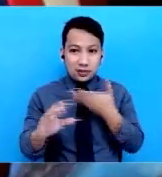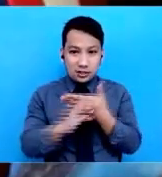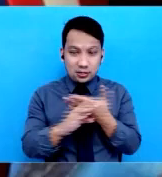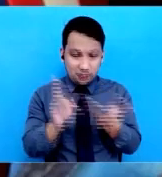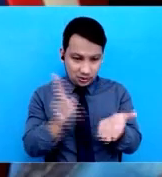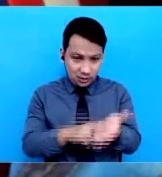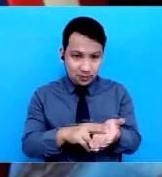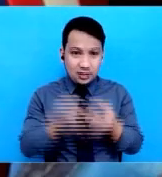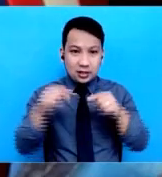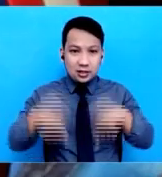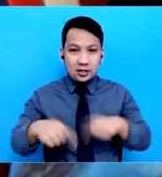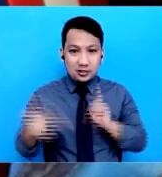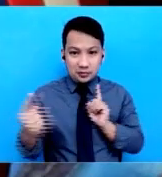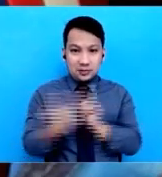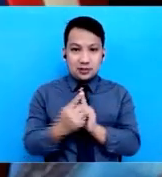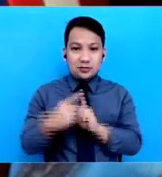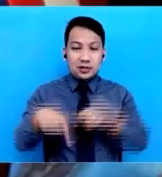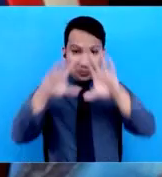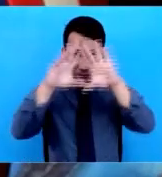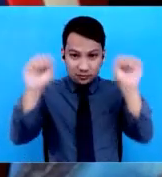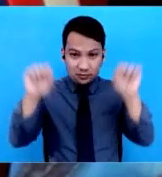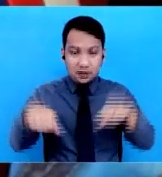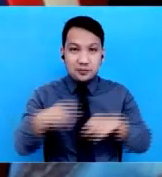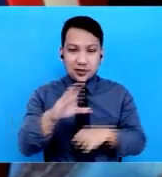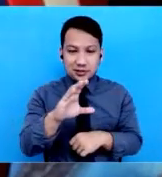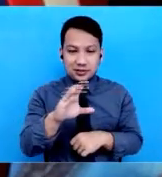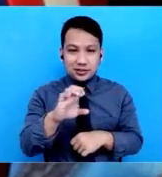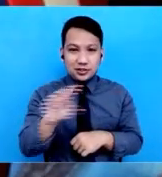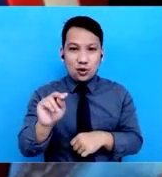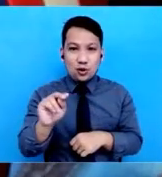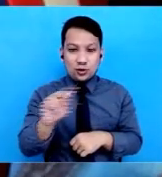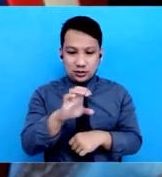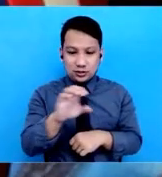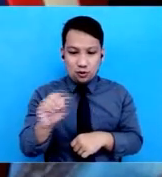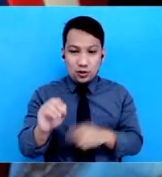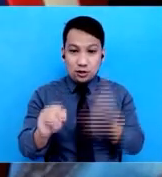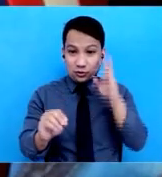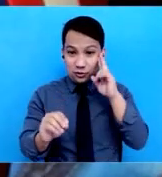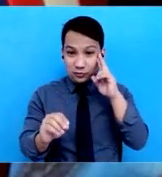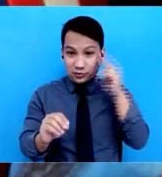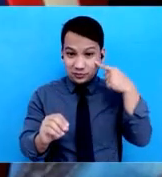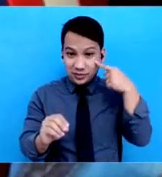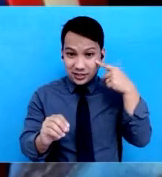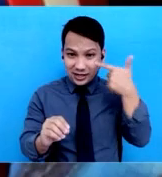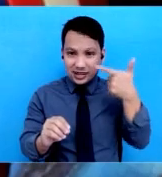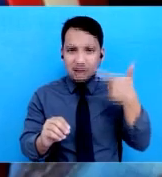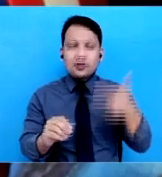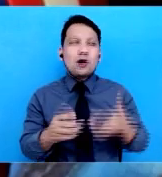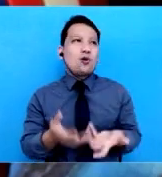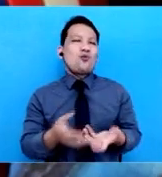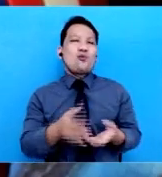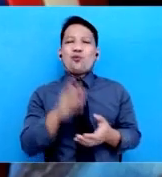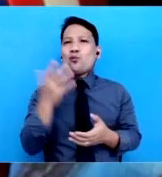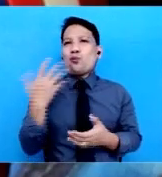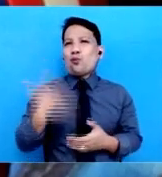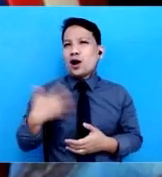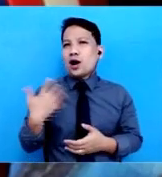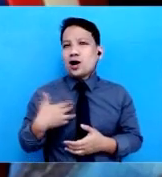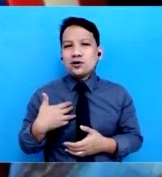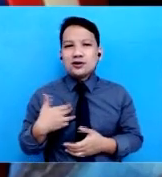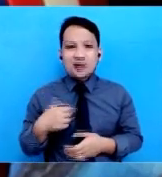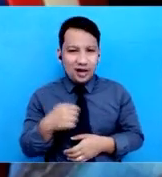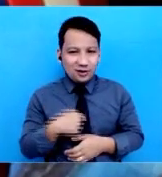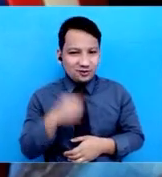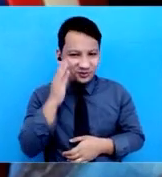at meet ko ang ating presidente at CEO na Mr. Robert Galang. At sobrang saya ko dun sa